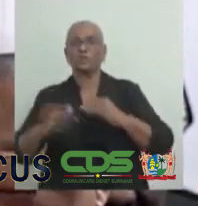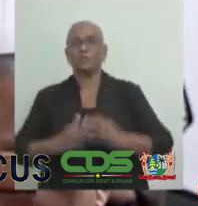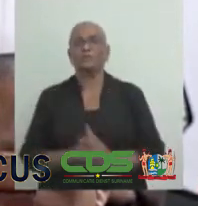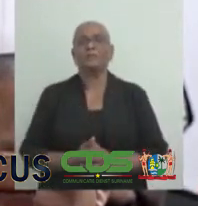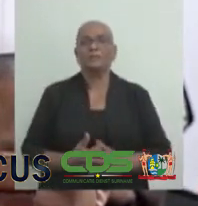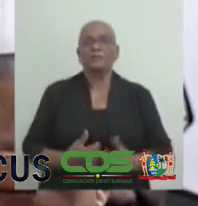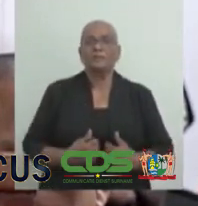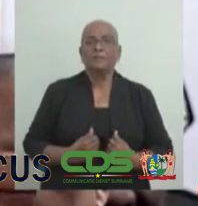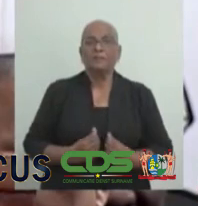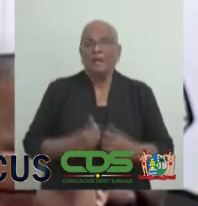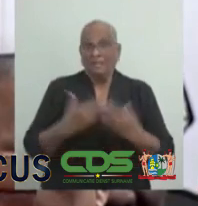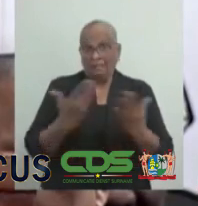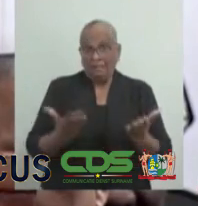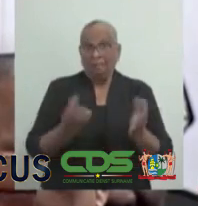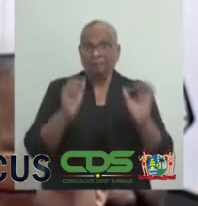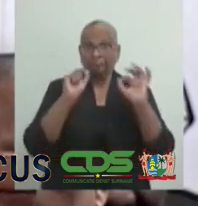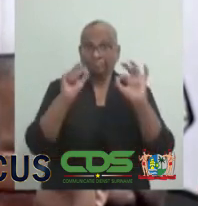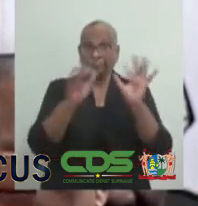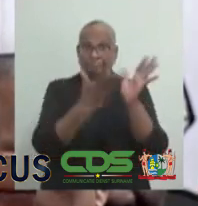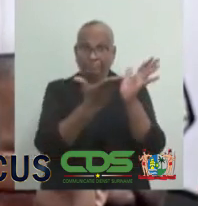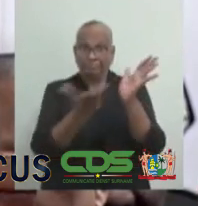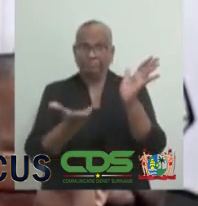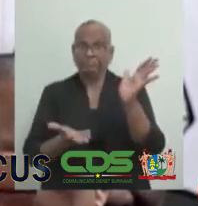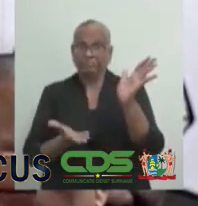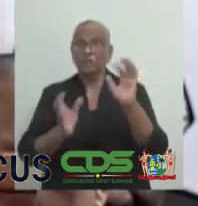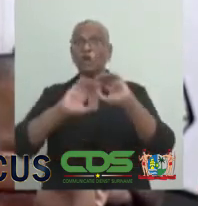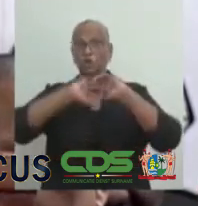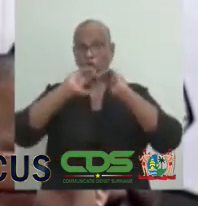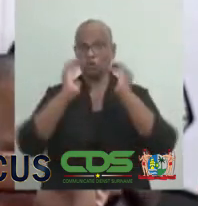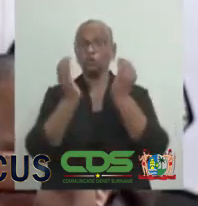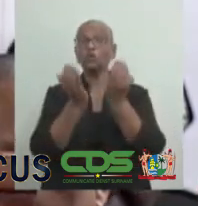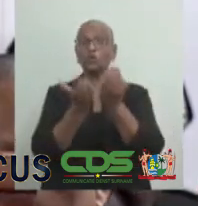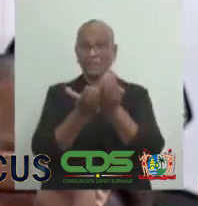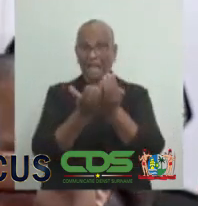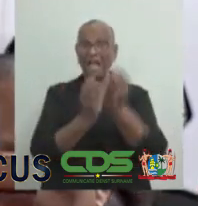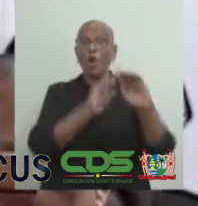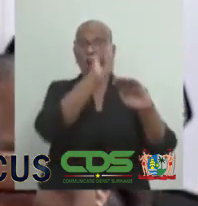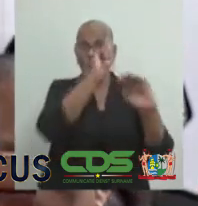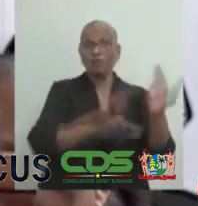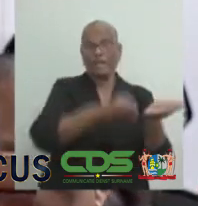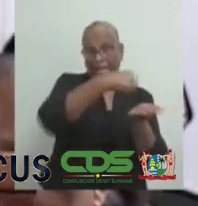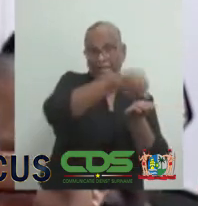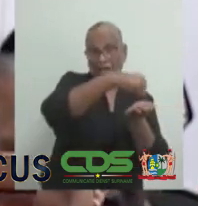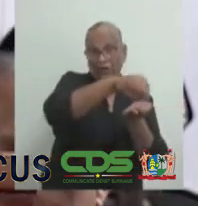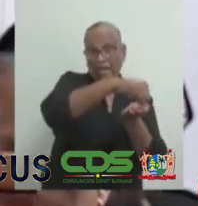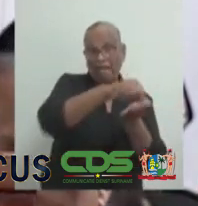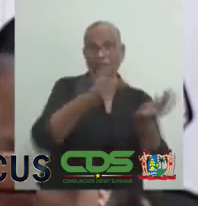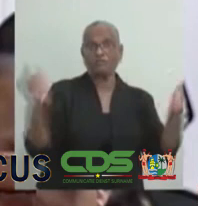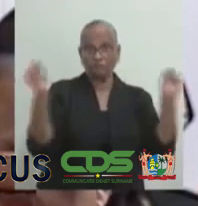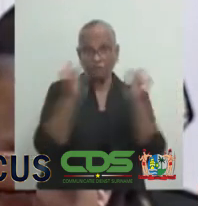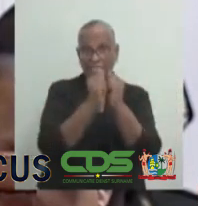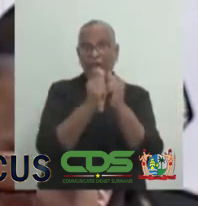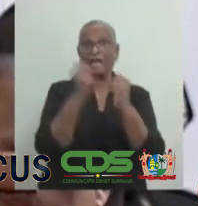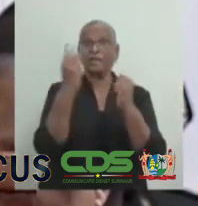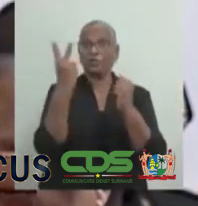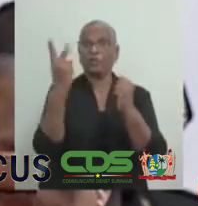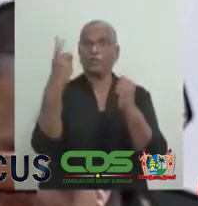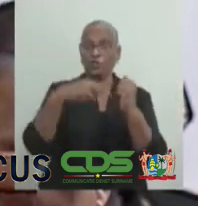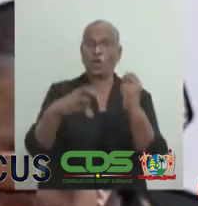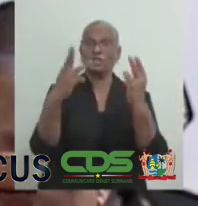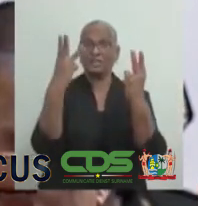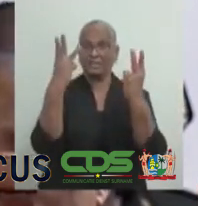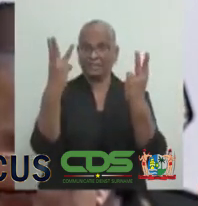Nader uitgesplitst bestaan de totale overheidsuitgaven voor het dienstjaar 2023